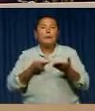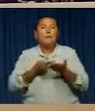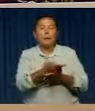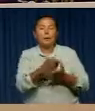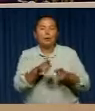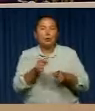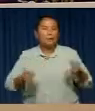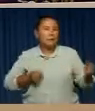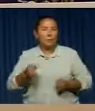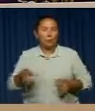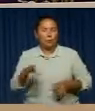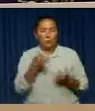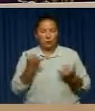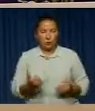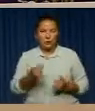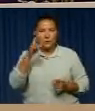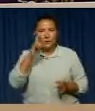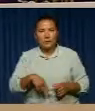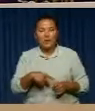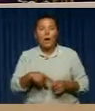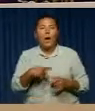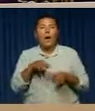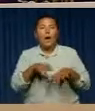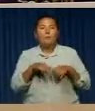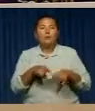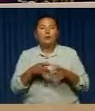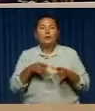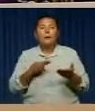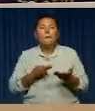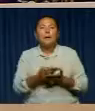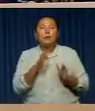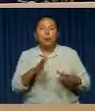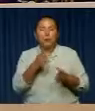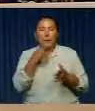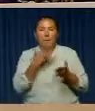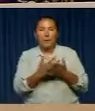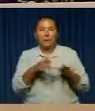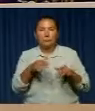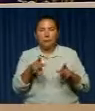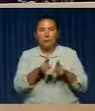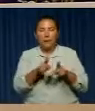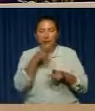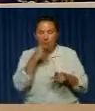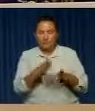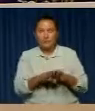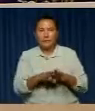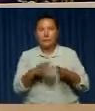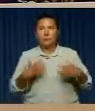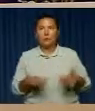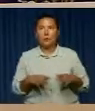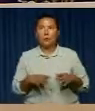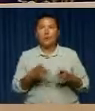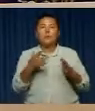компьютерлік томографияға түсіп жатыр. Солай ғой. Компьютерлік томография не көрсетеді? Ол тек өкпенің зақымдануын көрсетеді. Ол